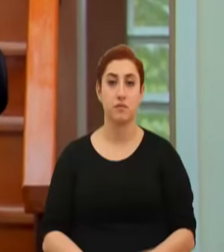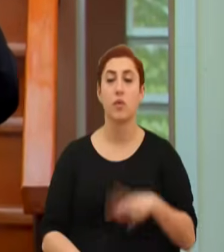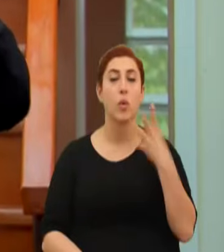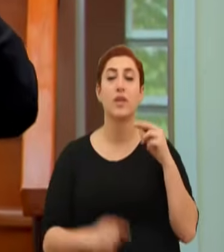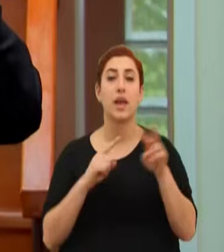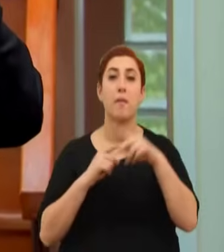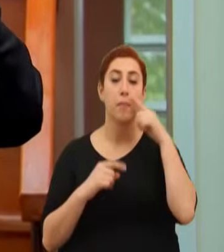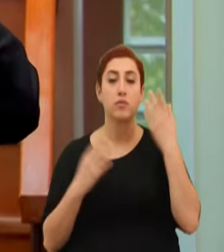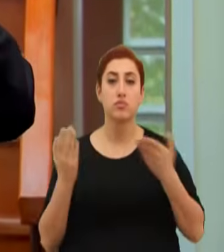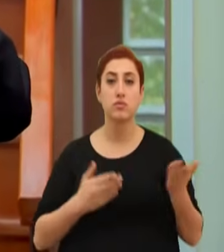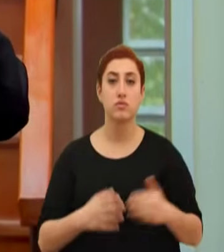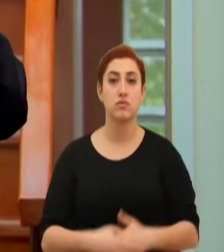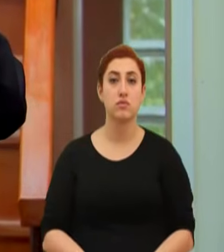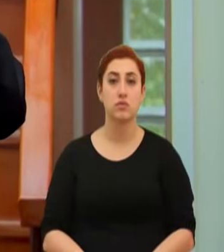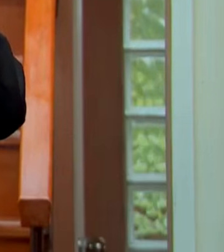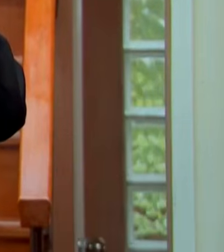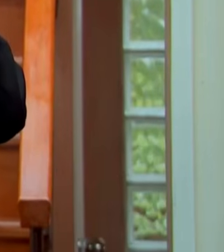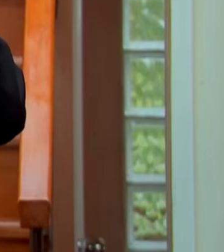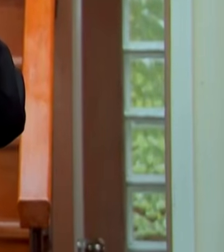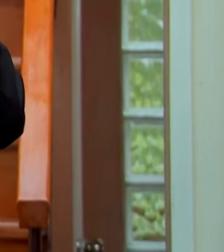Oh. Efendim Kemal Bey, buyurun.